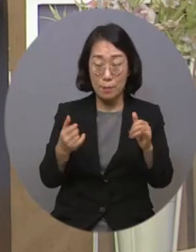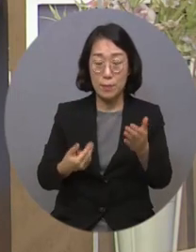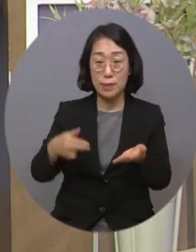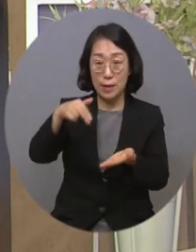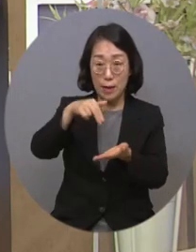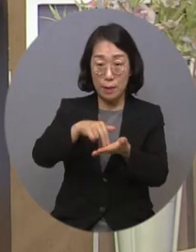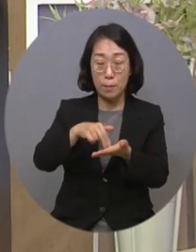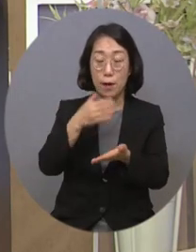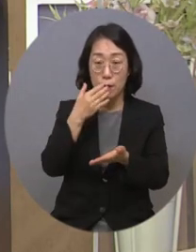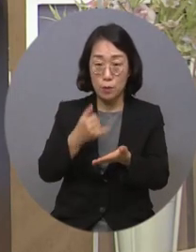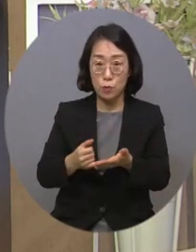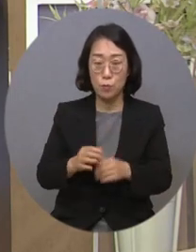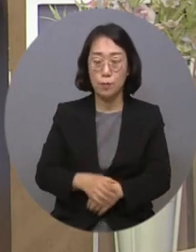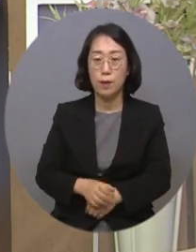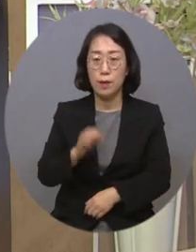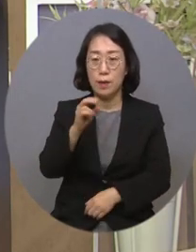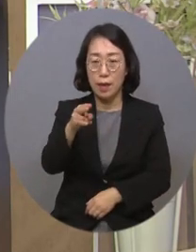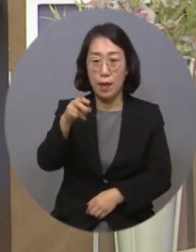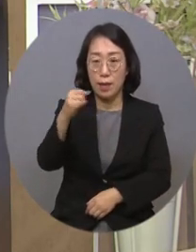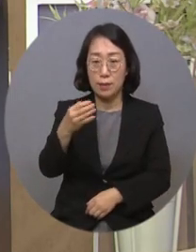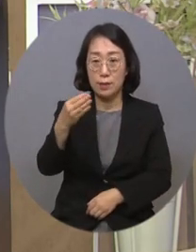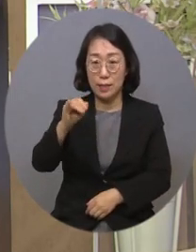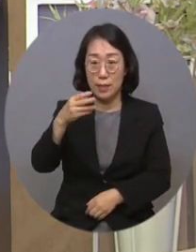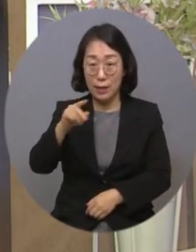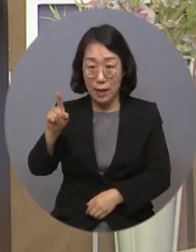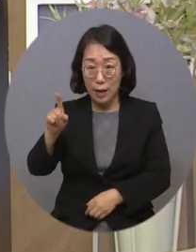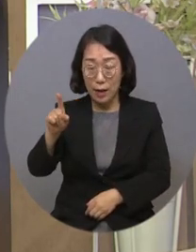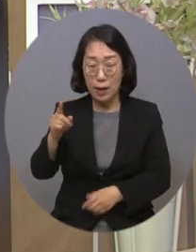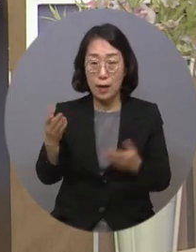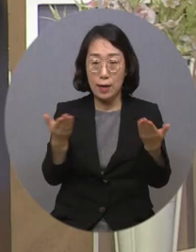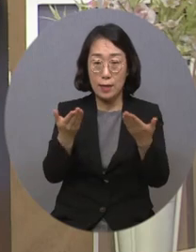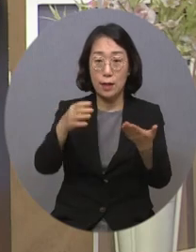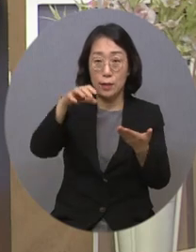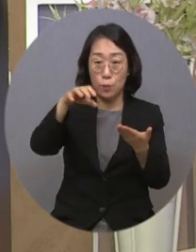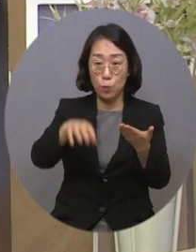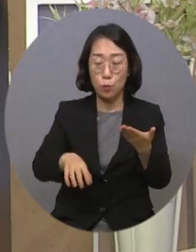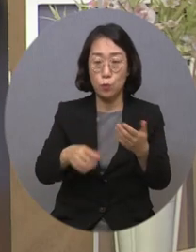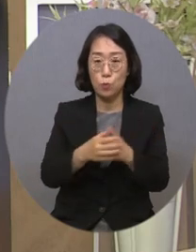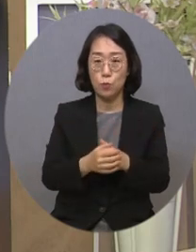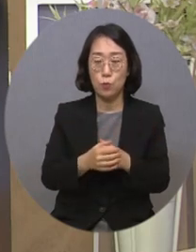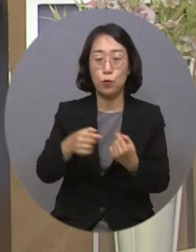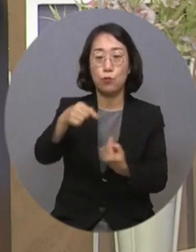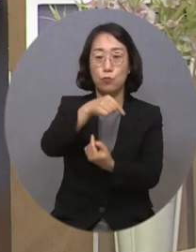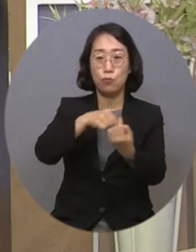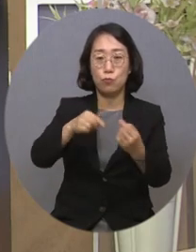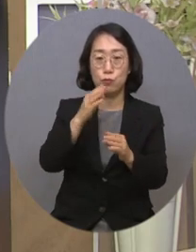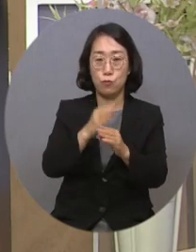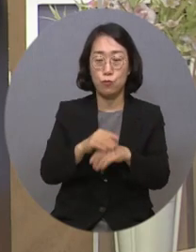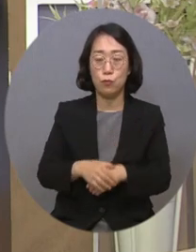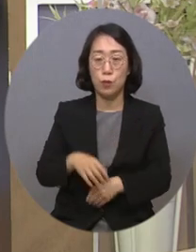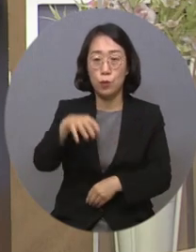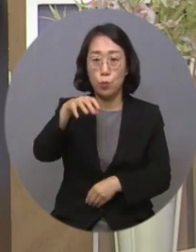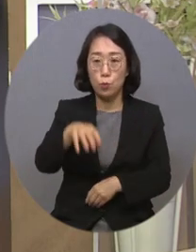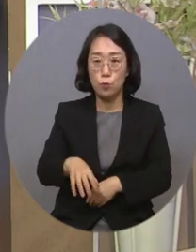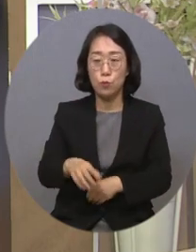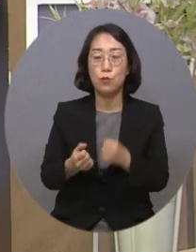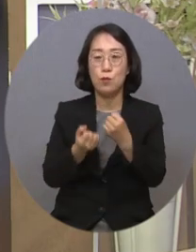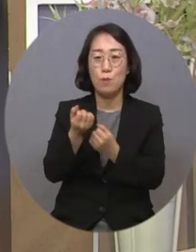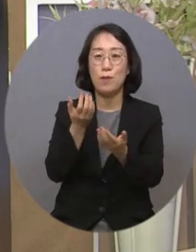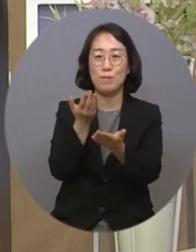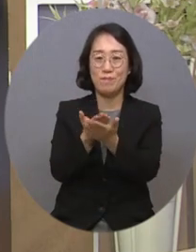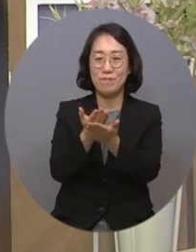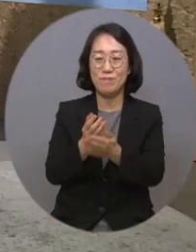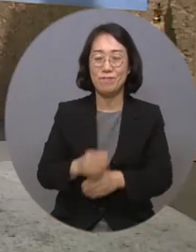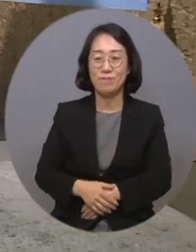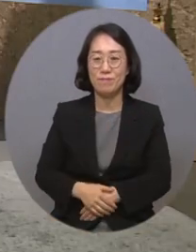있도록 도와주는 이 예글이나 보호 작업장도 운영을 하고 계십니다. 네네. 이 예글이나 보호 작업장에 대해서도 설명